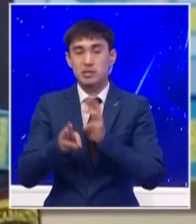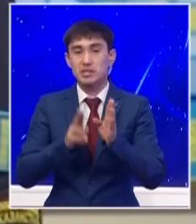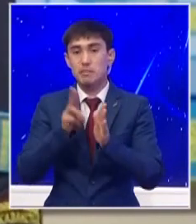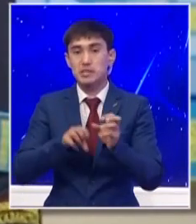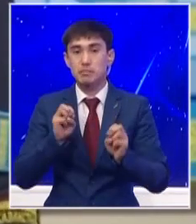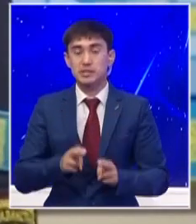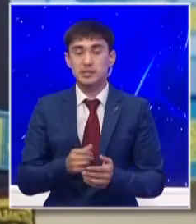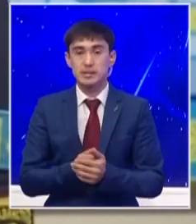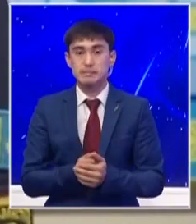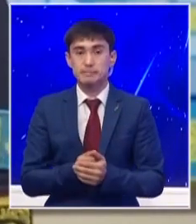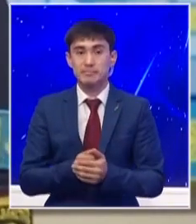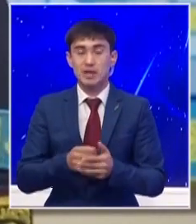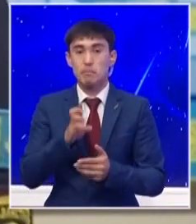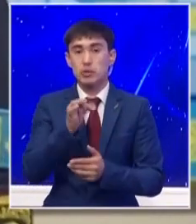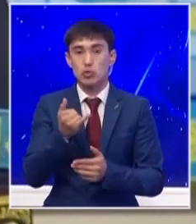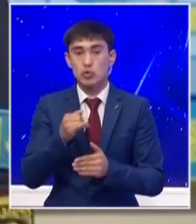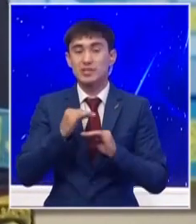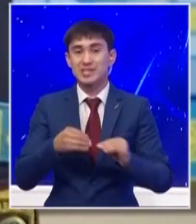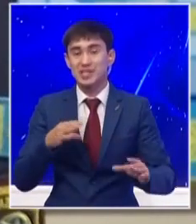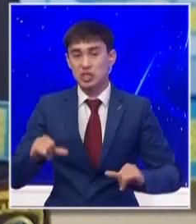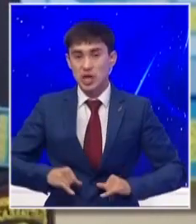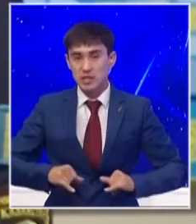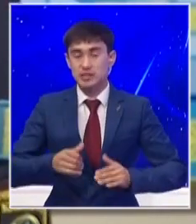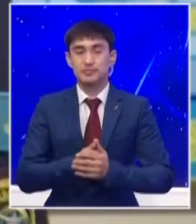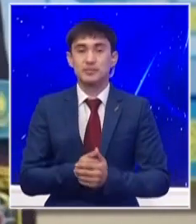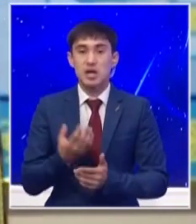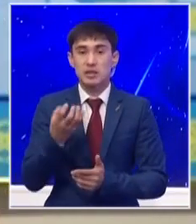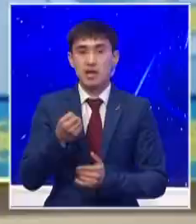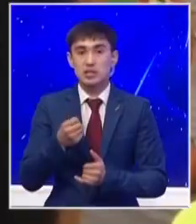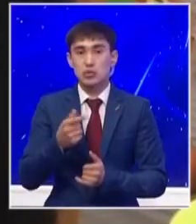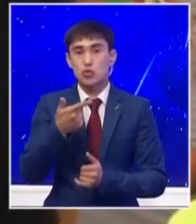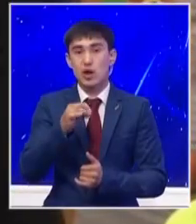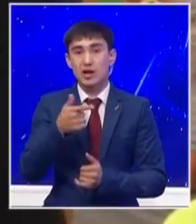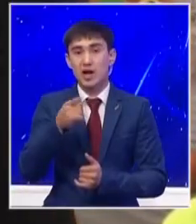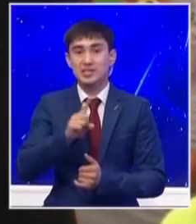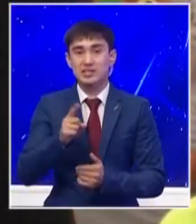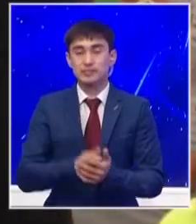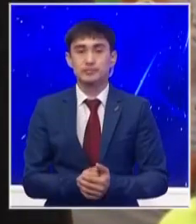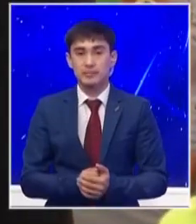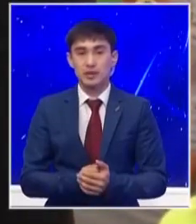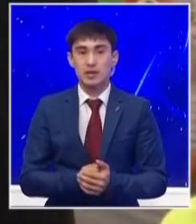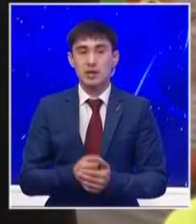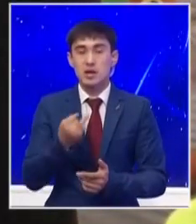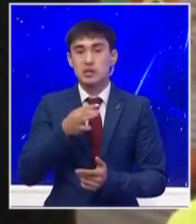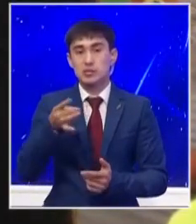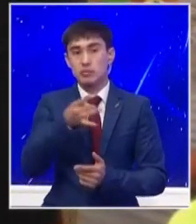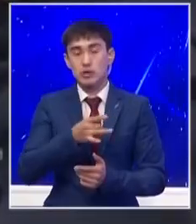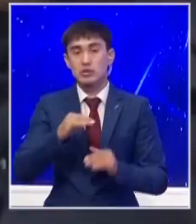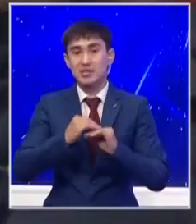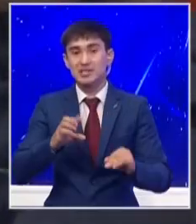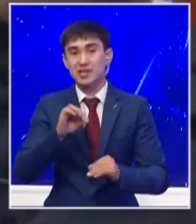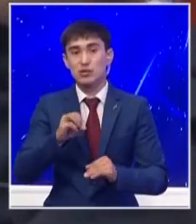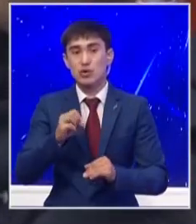безопасности, в быту детская шалость, также угарный газ. В Илийском районе в детском саду «Куат»